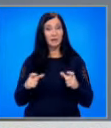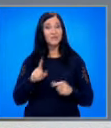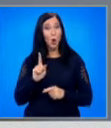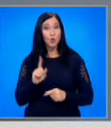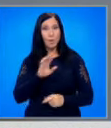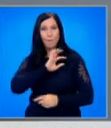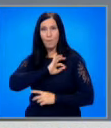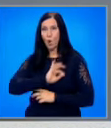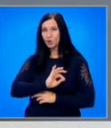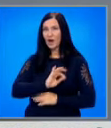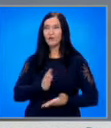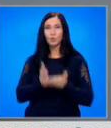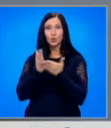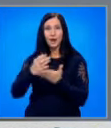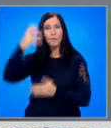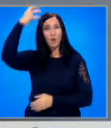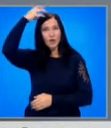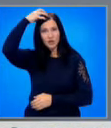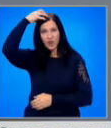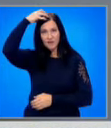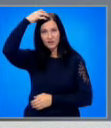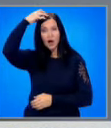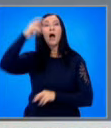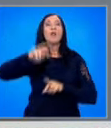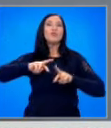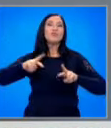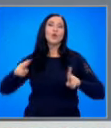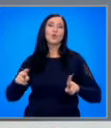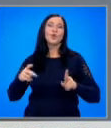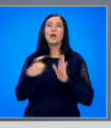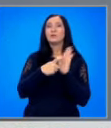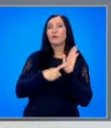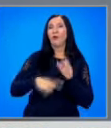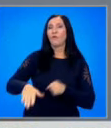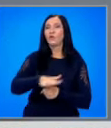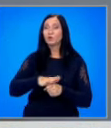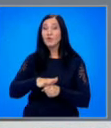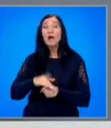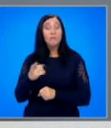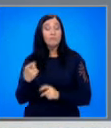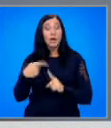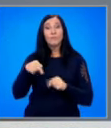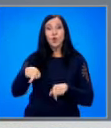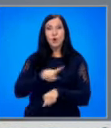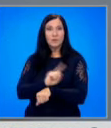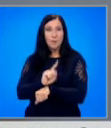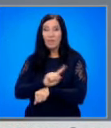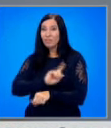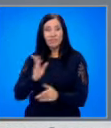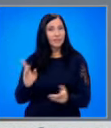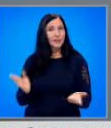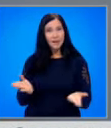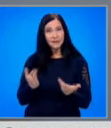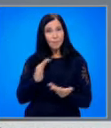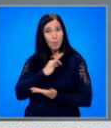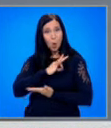които получават подкрепа от държавата на други нормативни основания, но към този момент не са